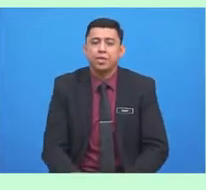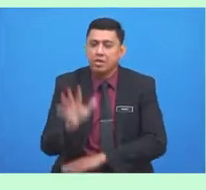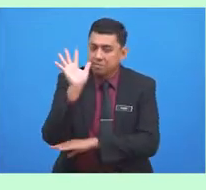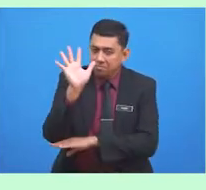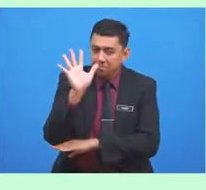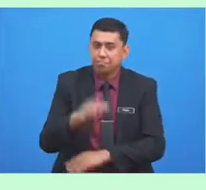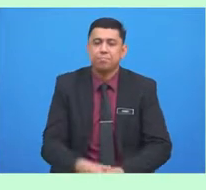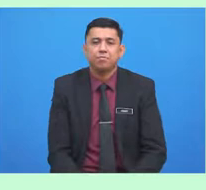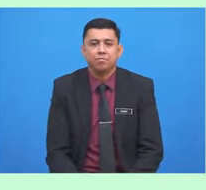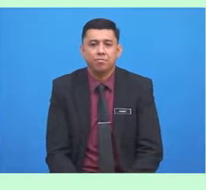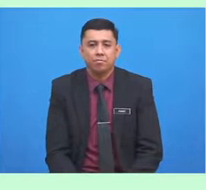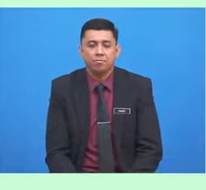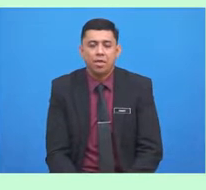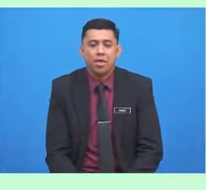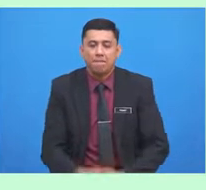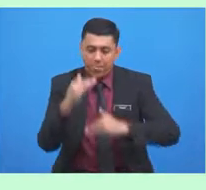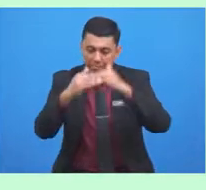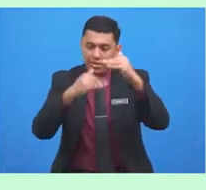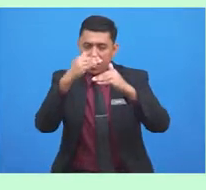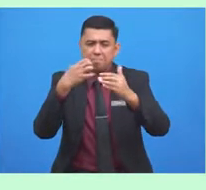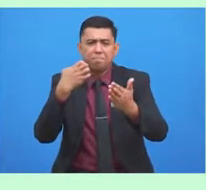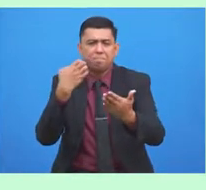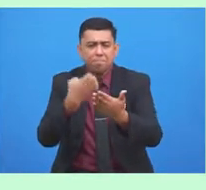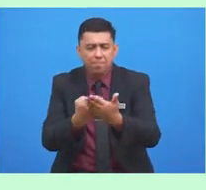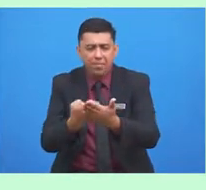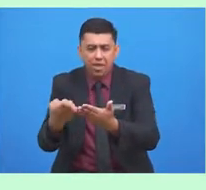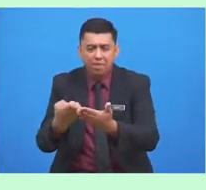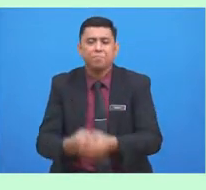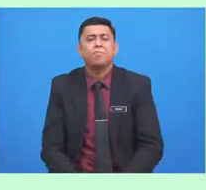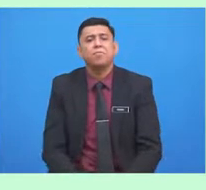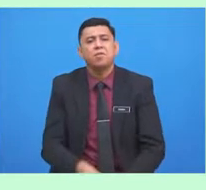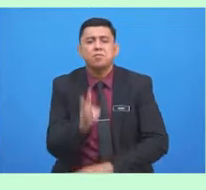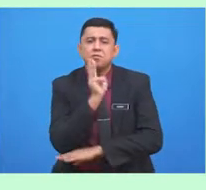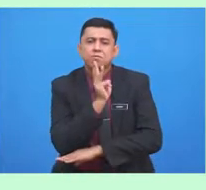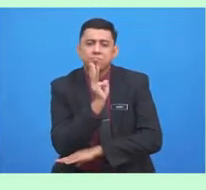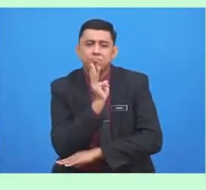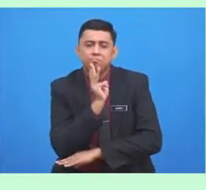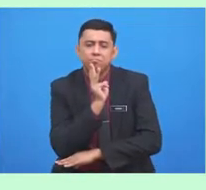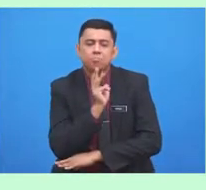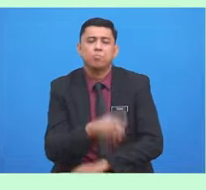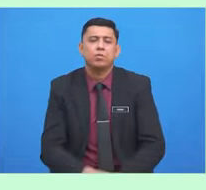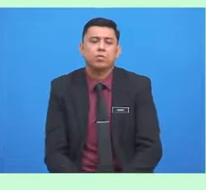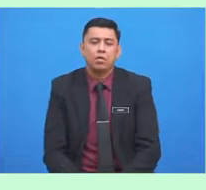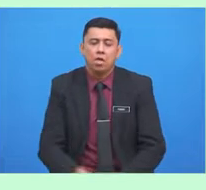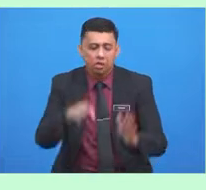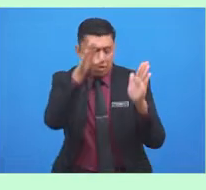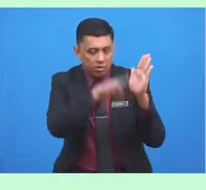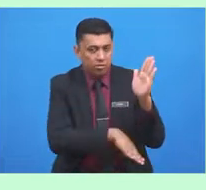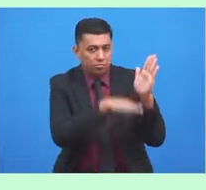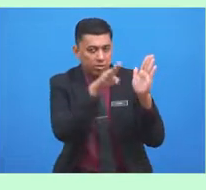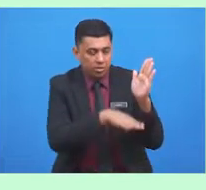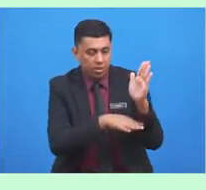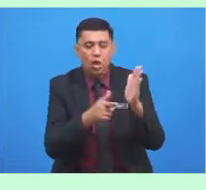Kelima, aktiviti pembinaan empangan. Iaitu air yang diempang akan mengurangkan layan